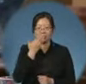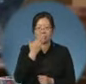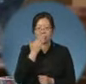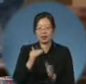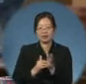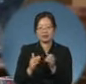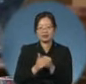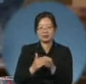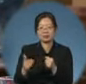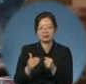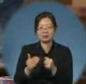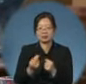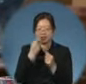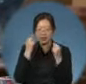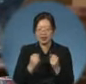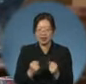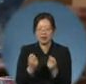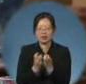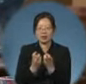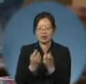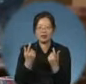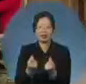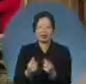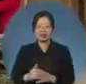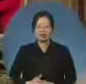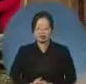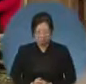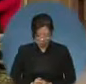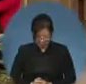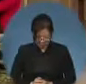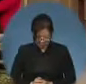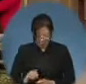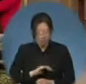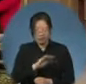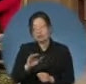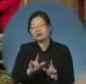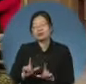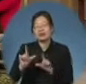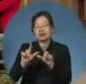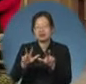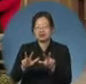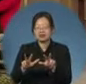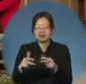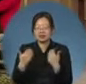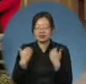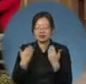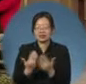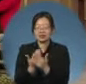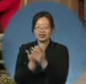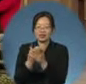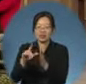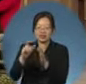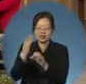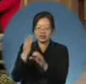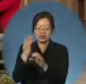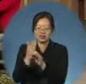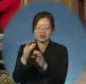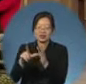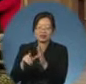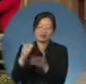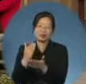예 사람의 얘기하는 거죠 에 음 그래서 우리의 삶이 이제는 막 성장의 시대 가 아니고